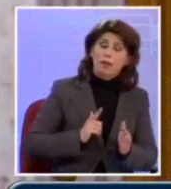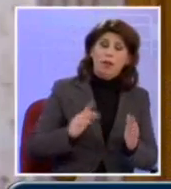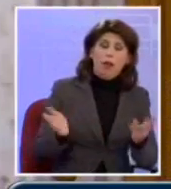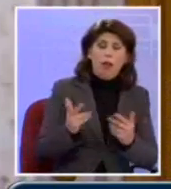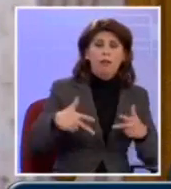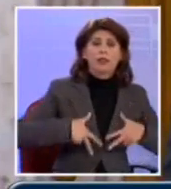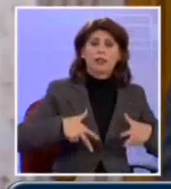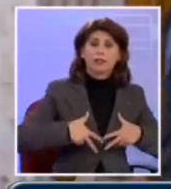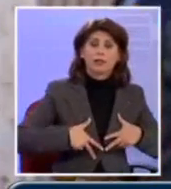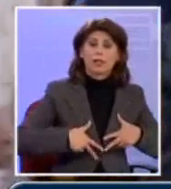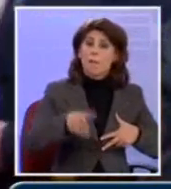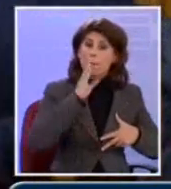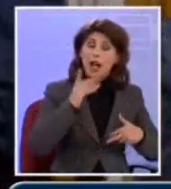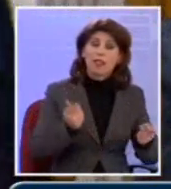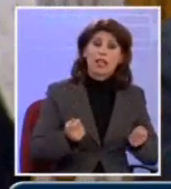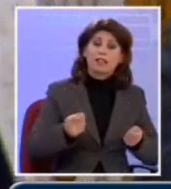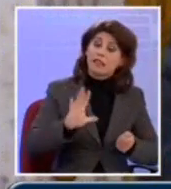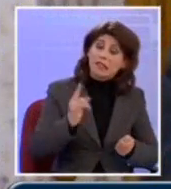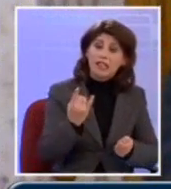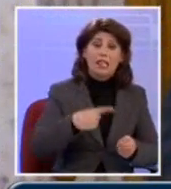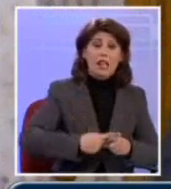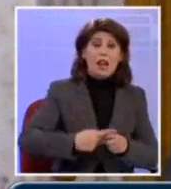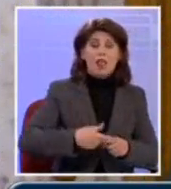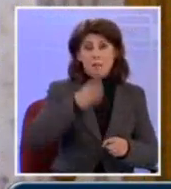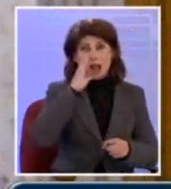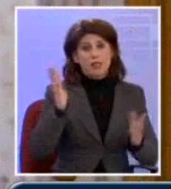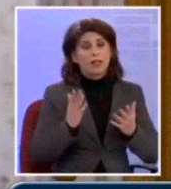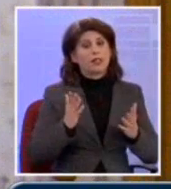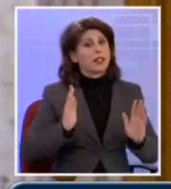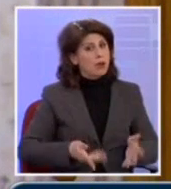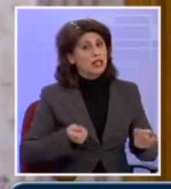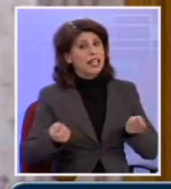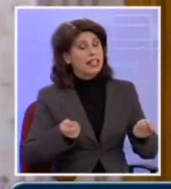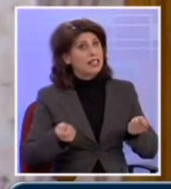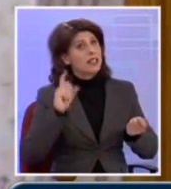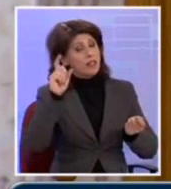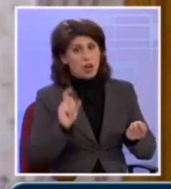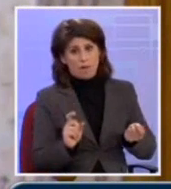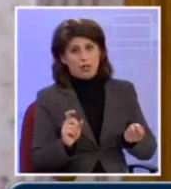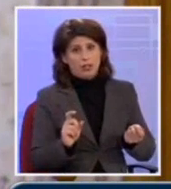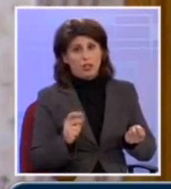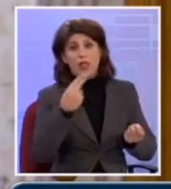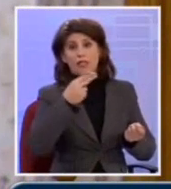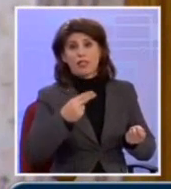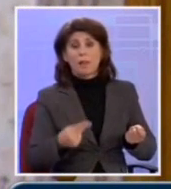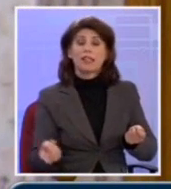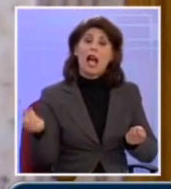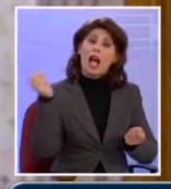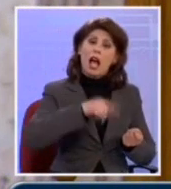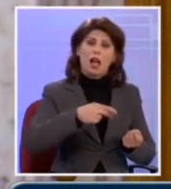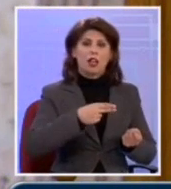τίποτα η κυβέρνηση και ο λαός μας και μπορέσετε, ας πούμε, και χειριστείτε ενδεχομένως ζητήματα άλλων